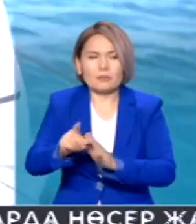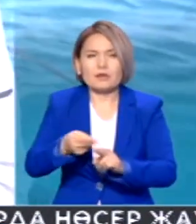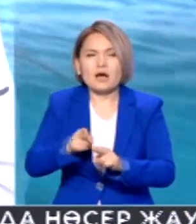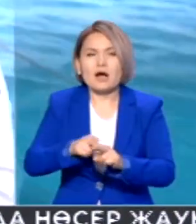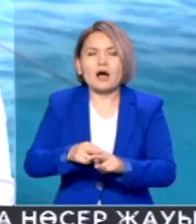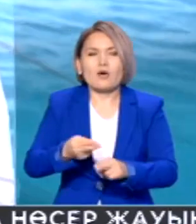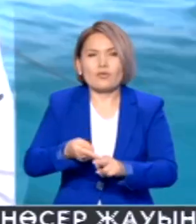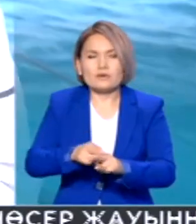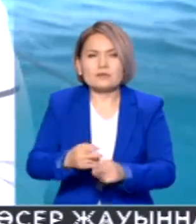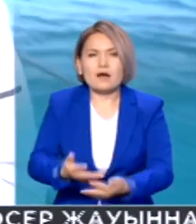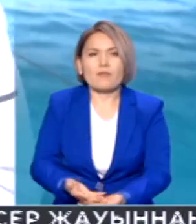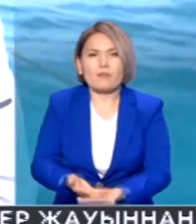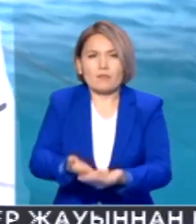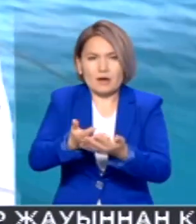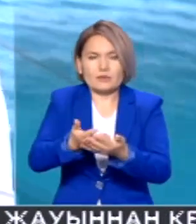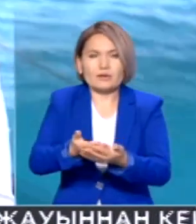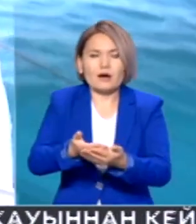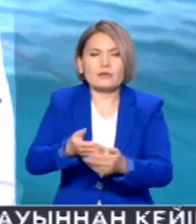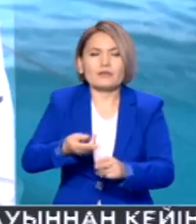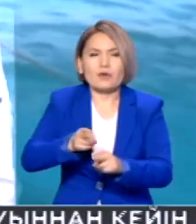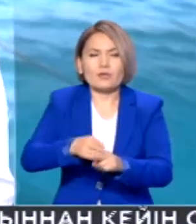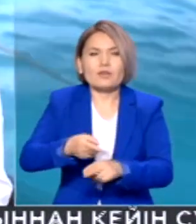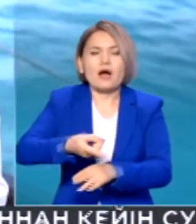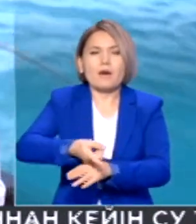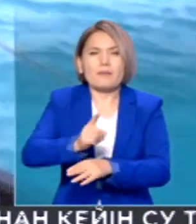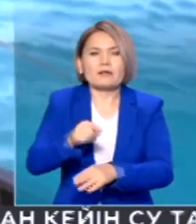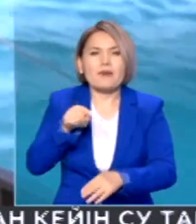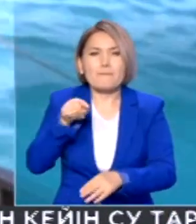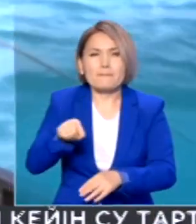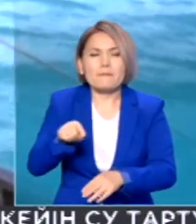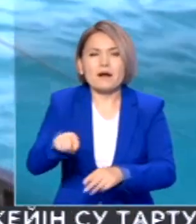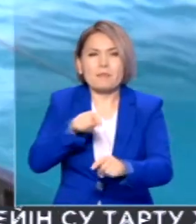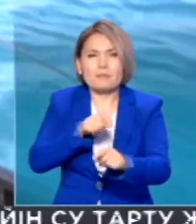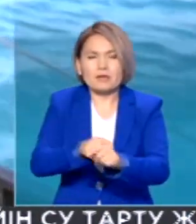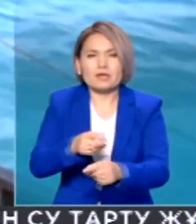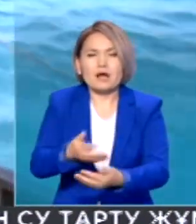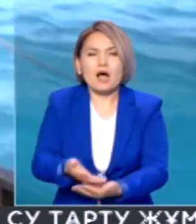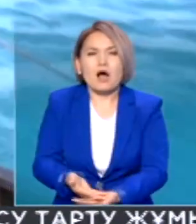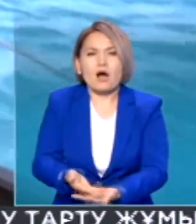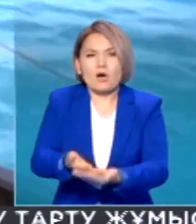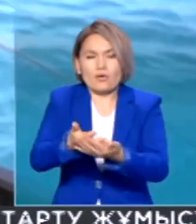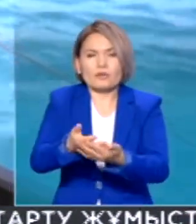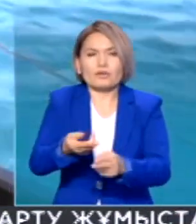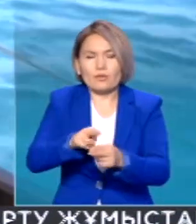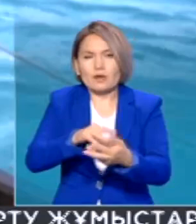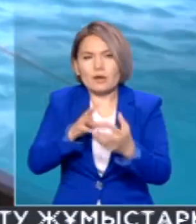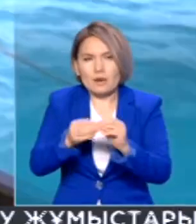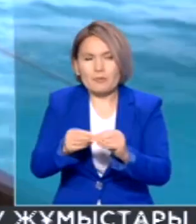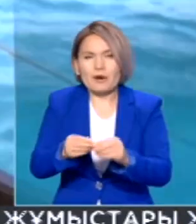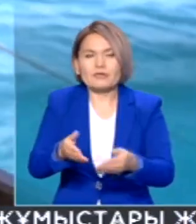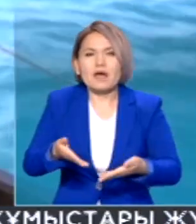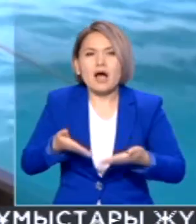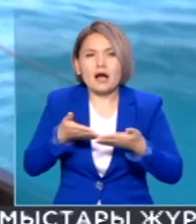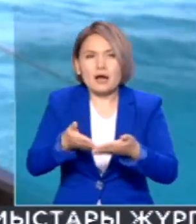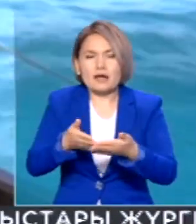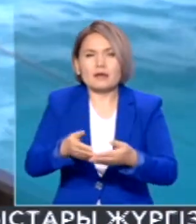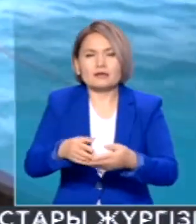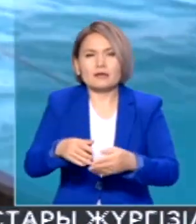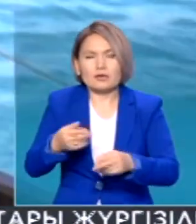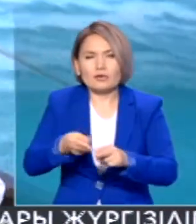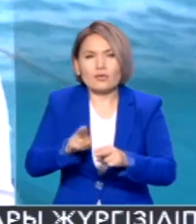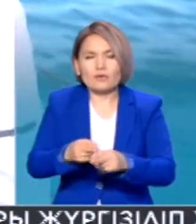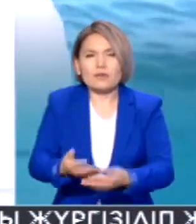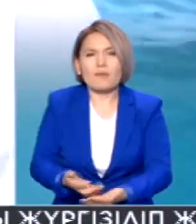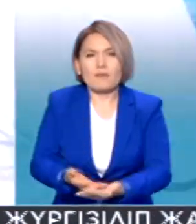әдісін сүзек тарту деп айтады. Балықшылар қазір 1000 метр ауды суға салды. Енді екі қайықпен екі жақтап